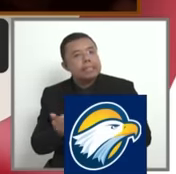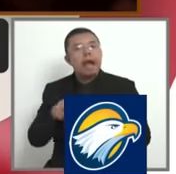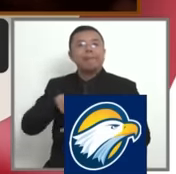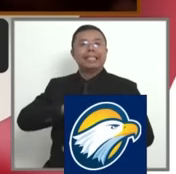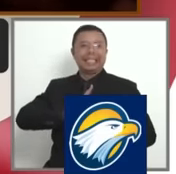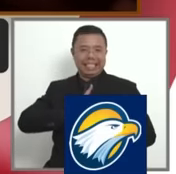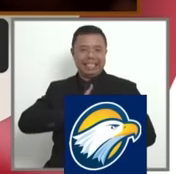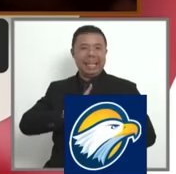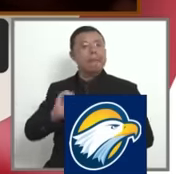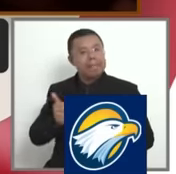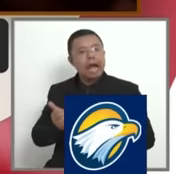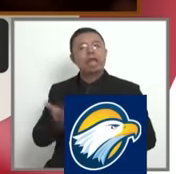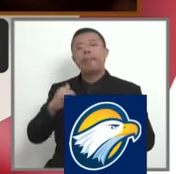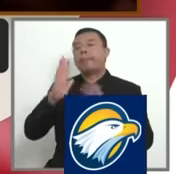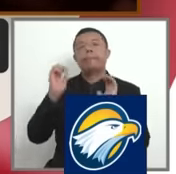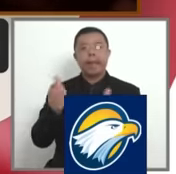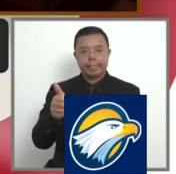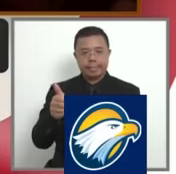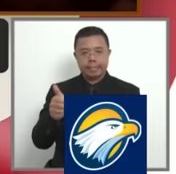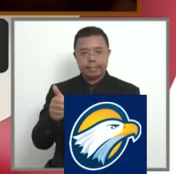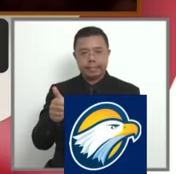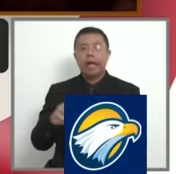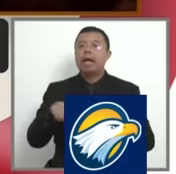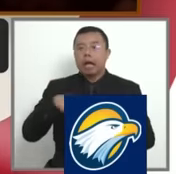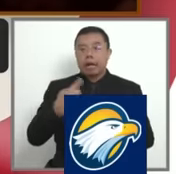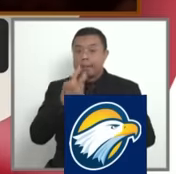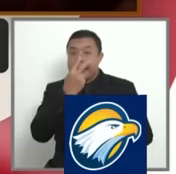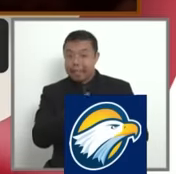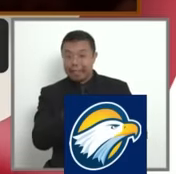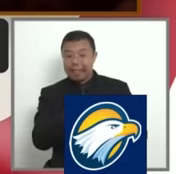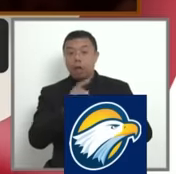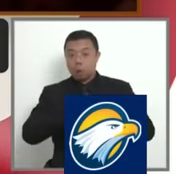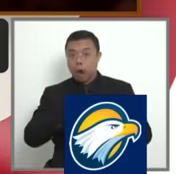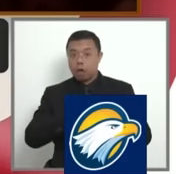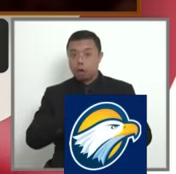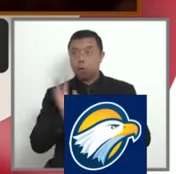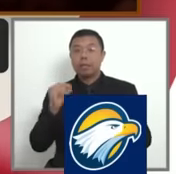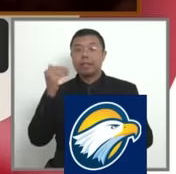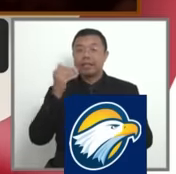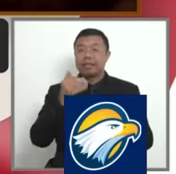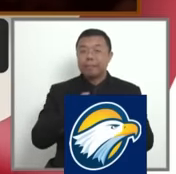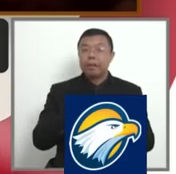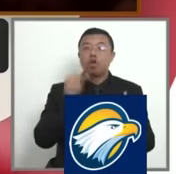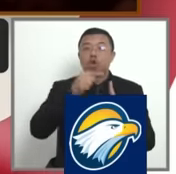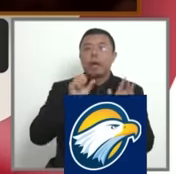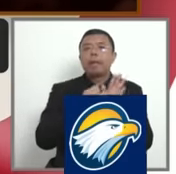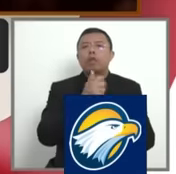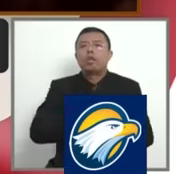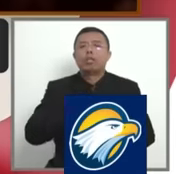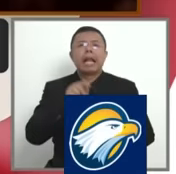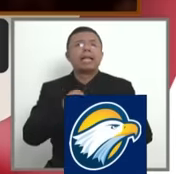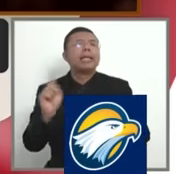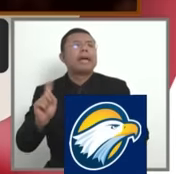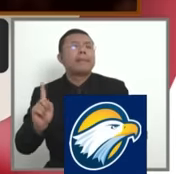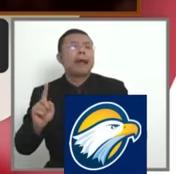mandiri dan hidup lebih sejahtera Jadi kami melihat ketika sampai kepada Bansos Bansos ini adalah atas